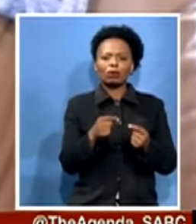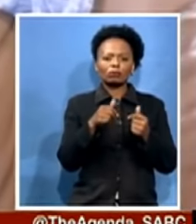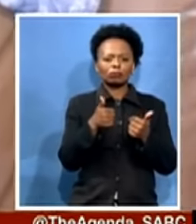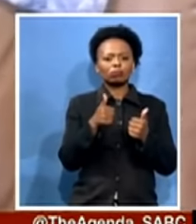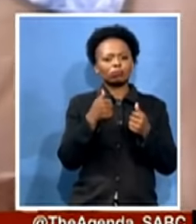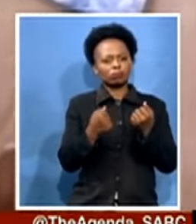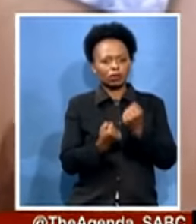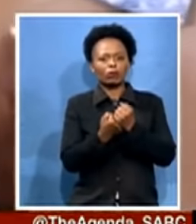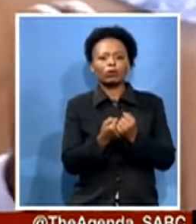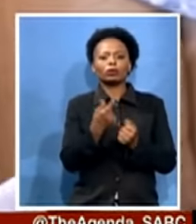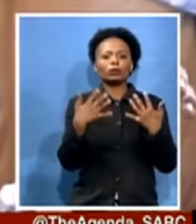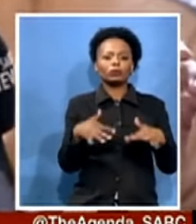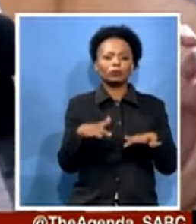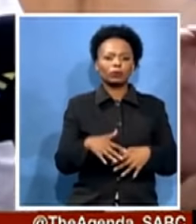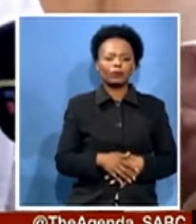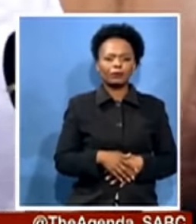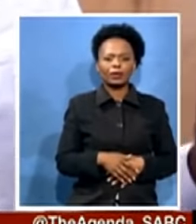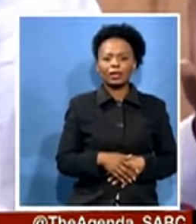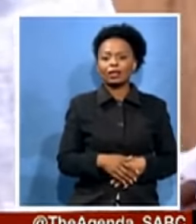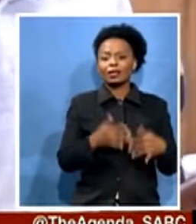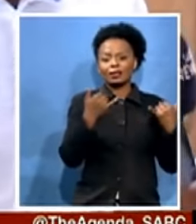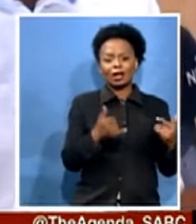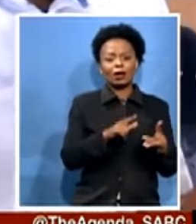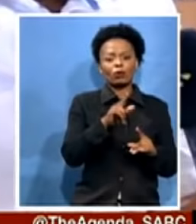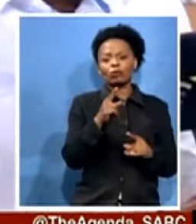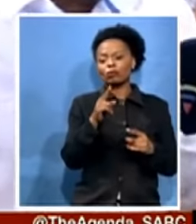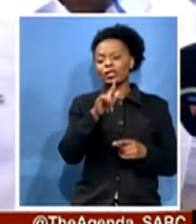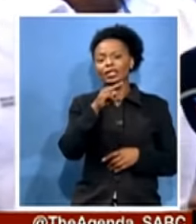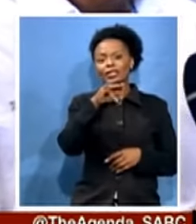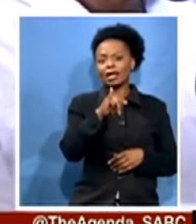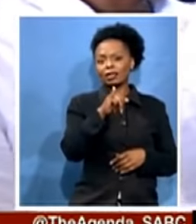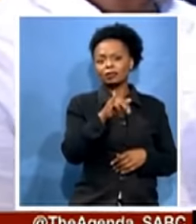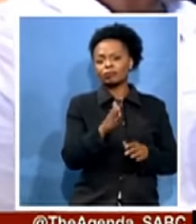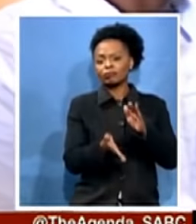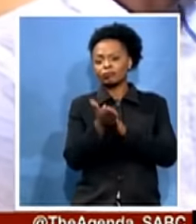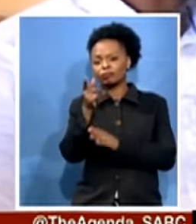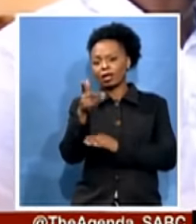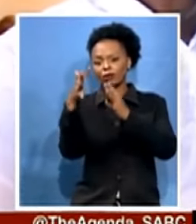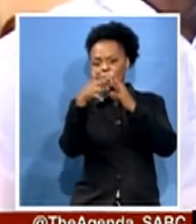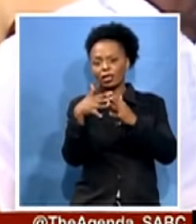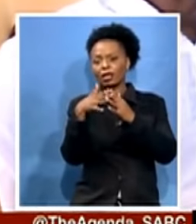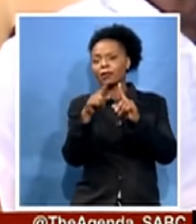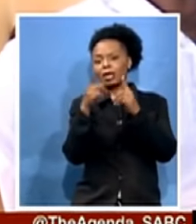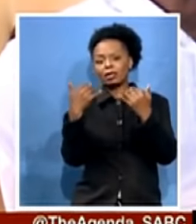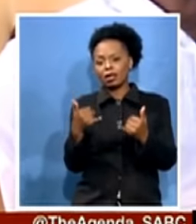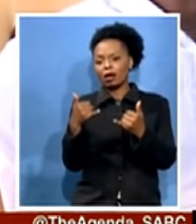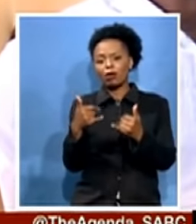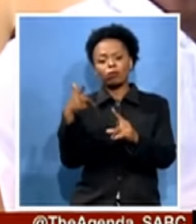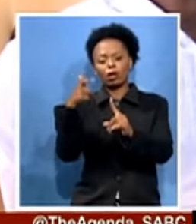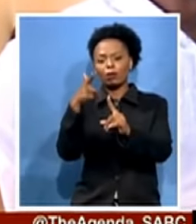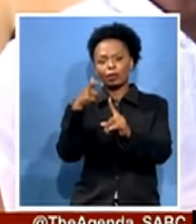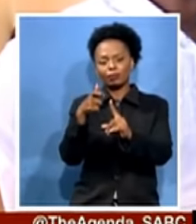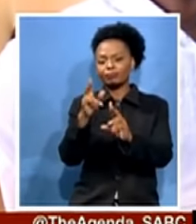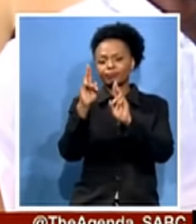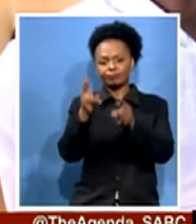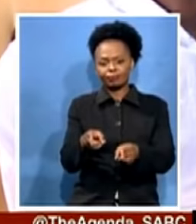uselimele manje nina mhlambe enikusolayo ngoba khona incwadi nisikhombise yona la ngakhona uLinsi